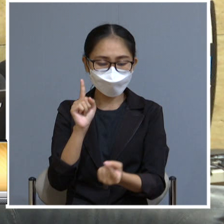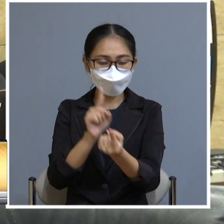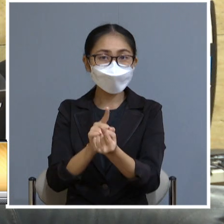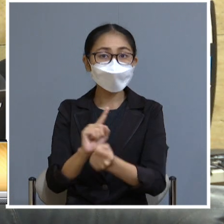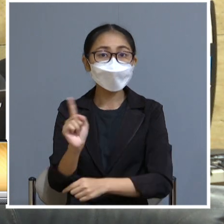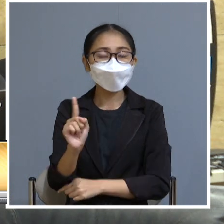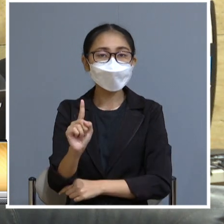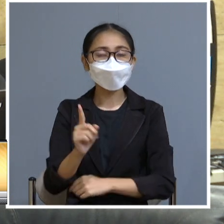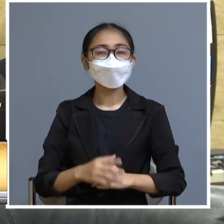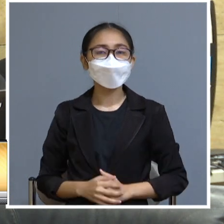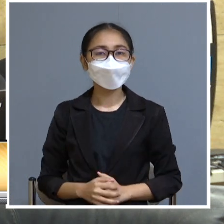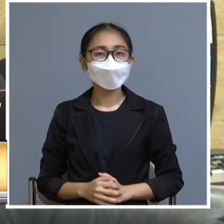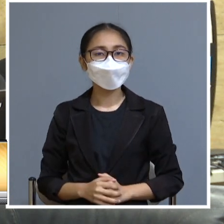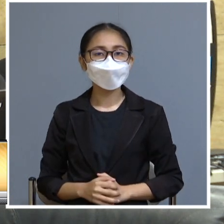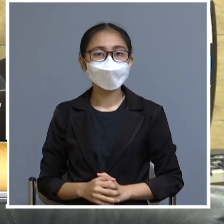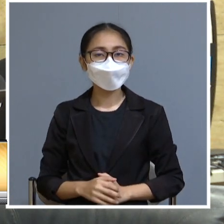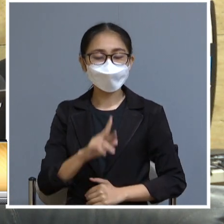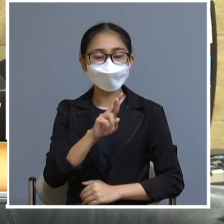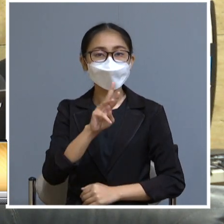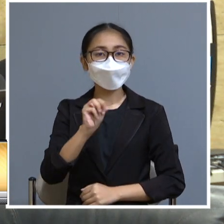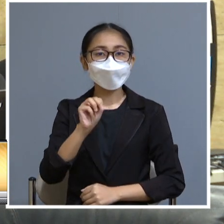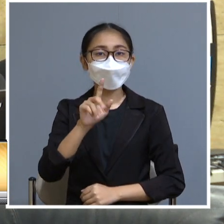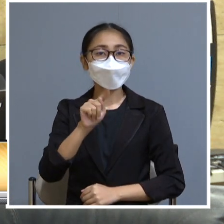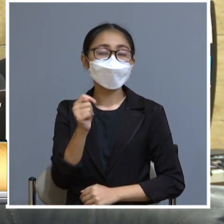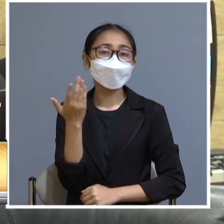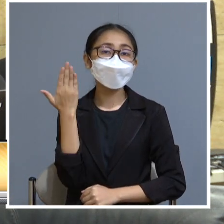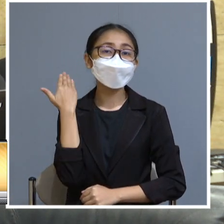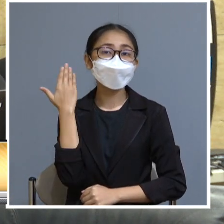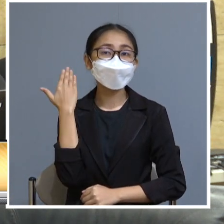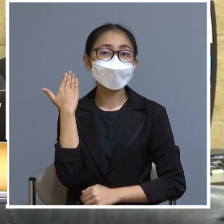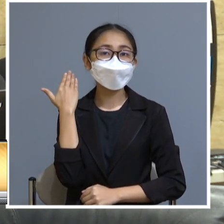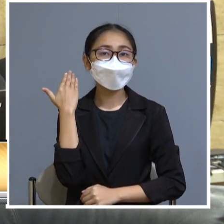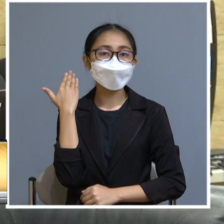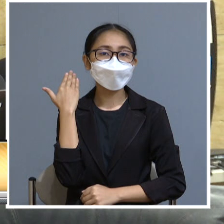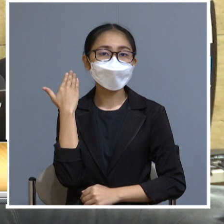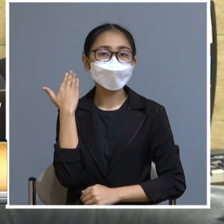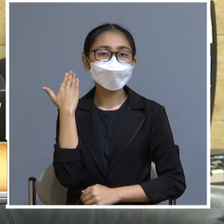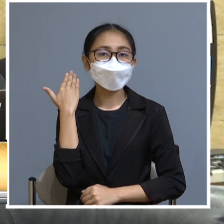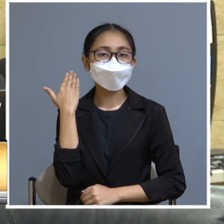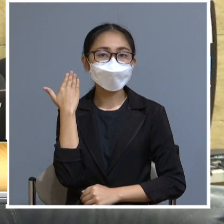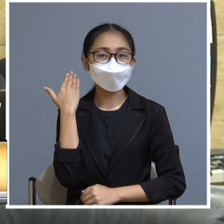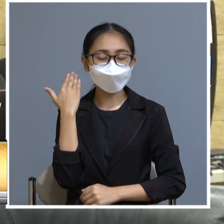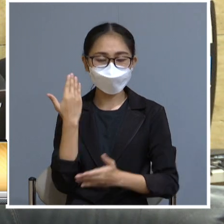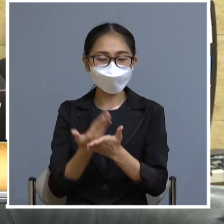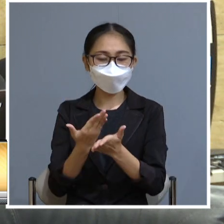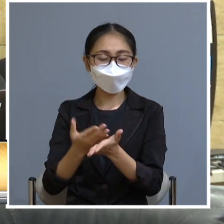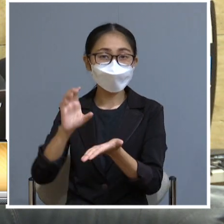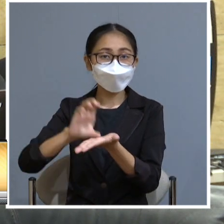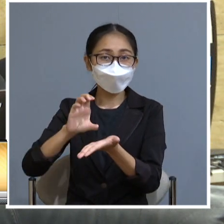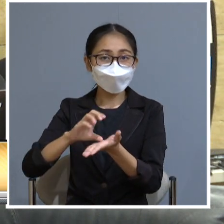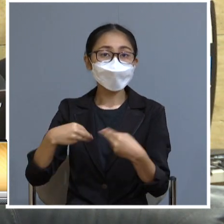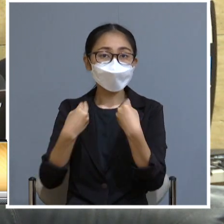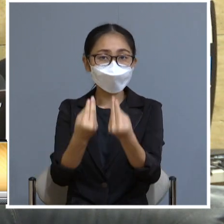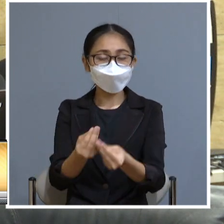ท่านรับัตรีโในขณะนั้นได้อันว Bruno Esc 460 กวล้าน